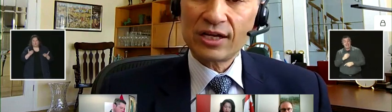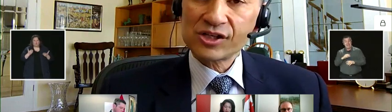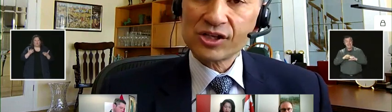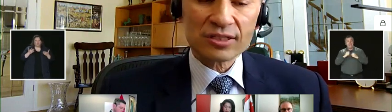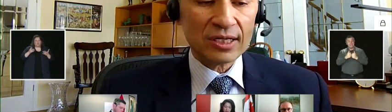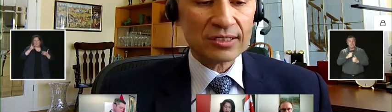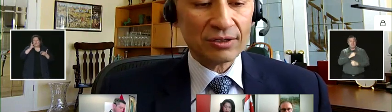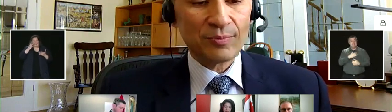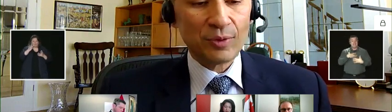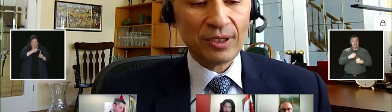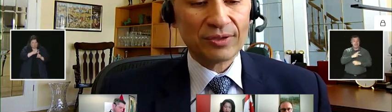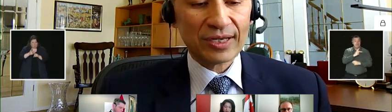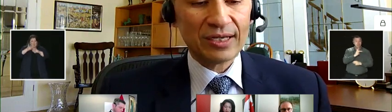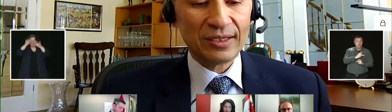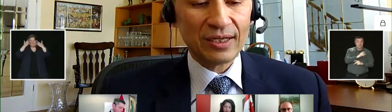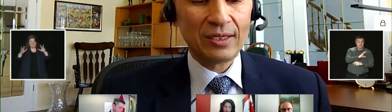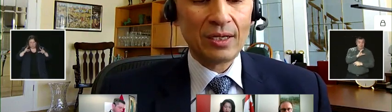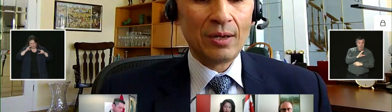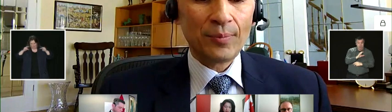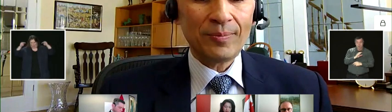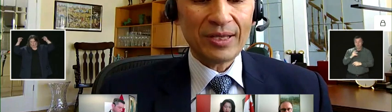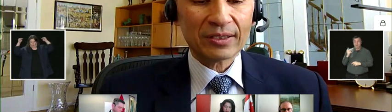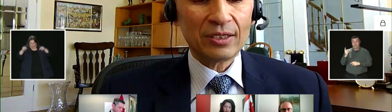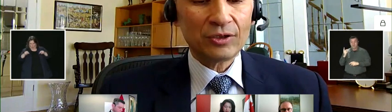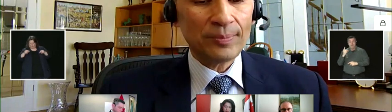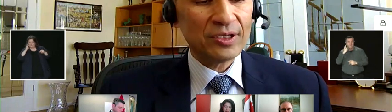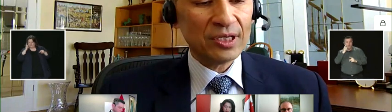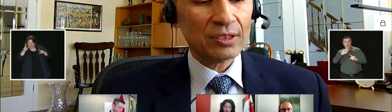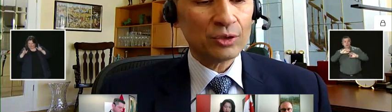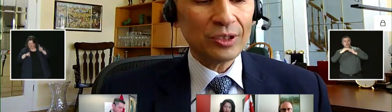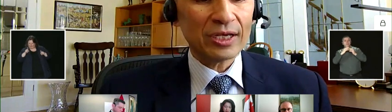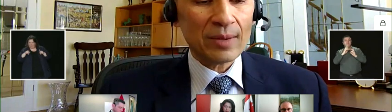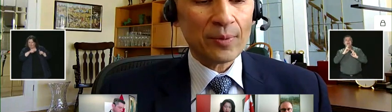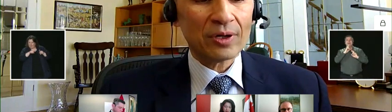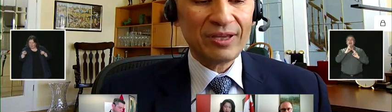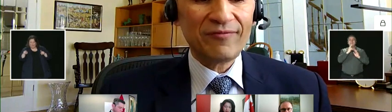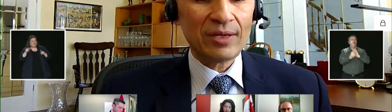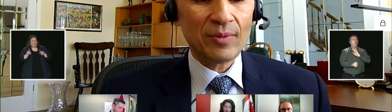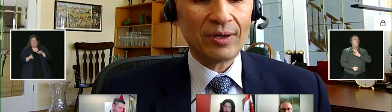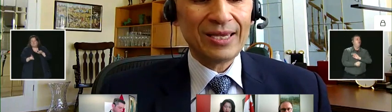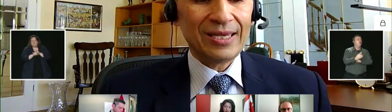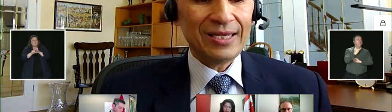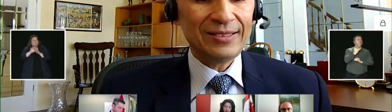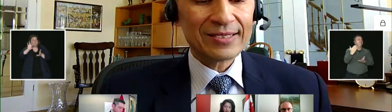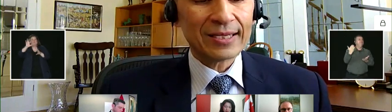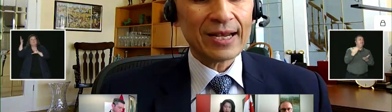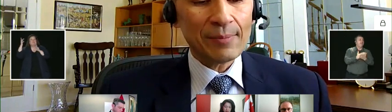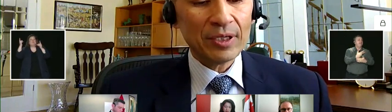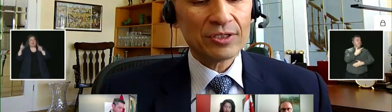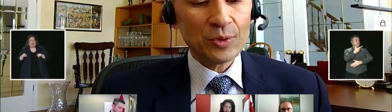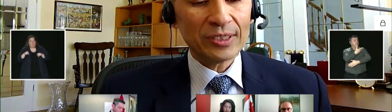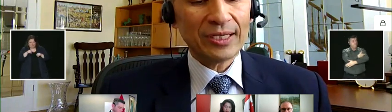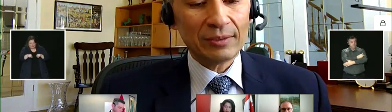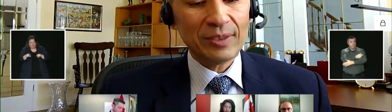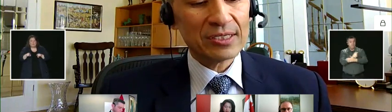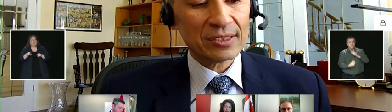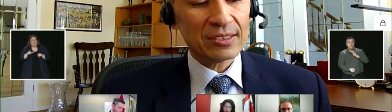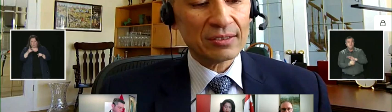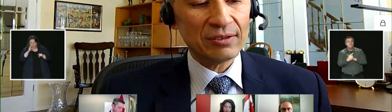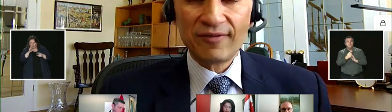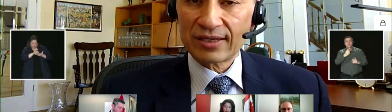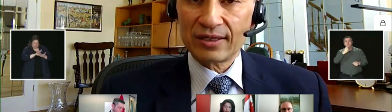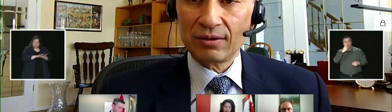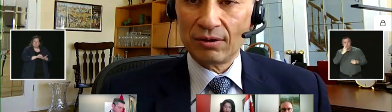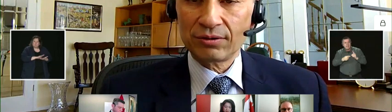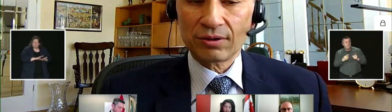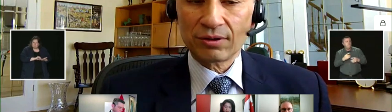et de l'Agence de la santé publique du Canada permettra d'obtenir tous les rapports d'événements indésirables suite à